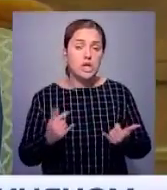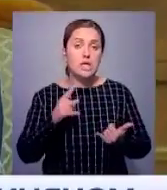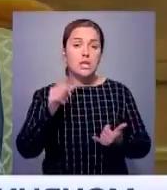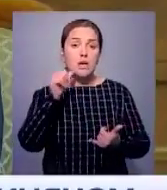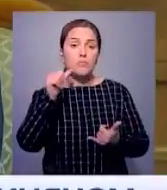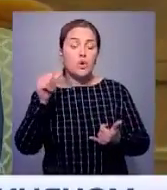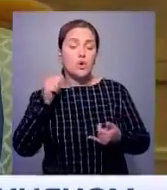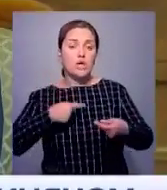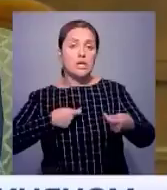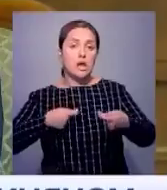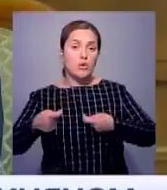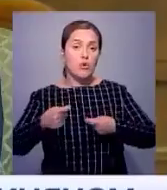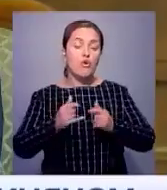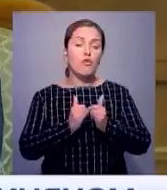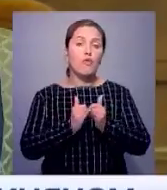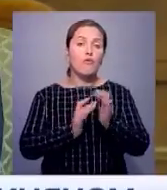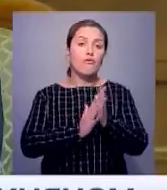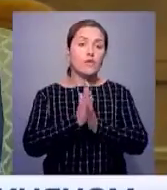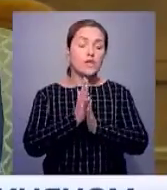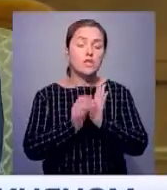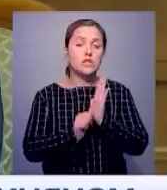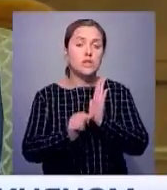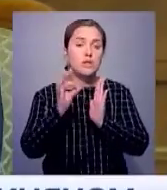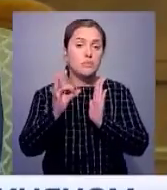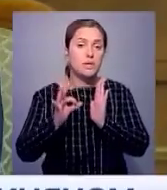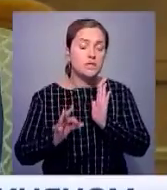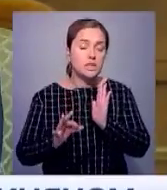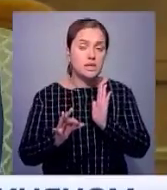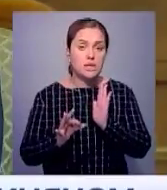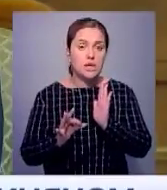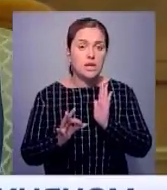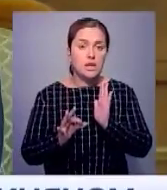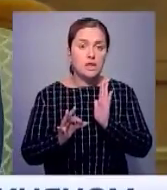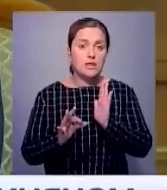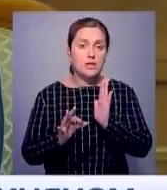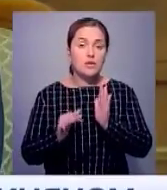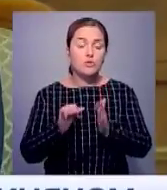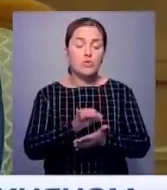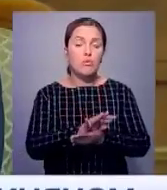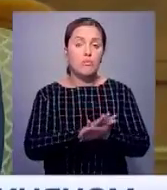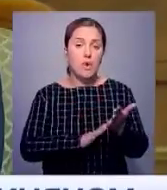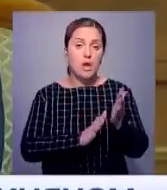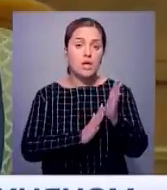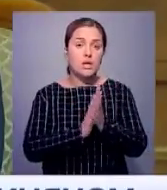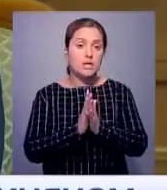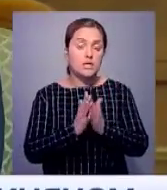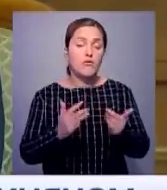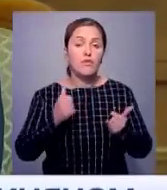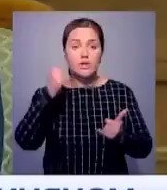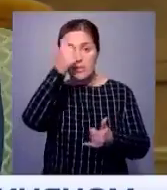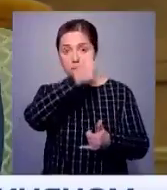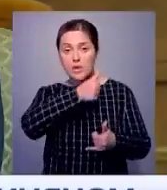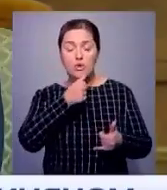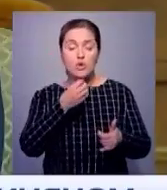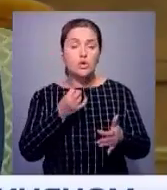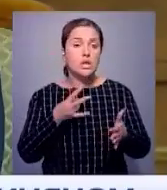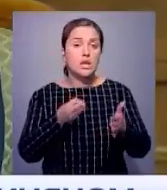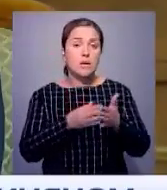год торговля выросла почти на 60%. Эта тенденция продолжается в этом году, но это не